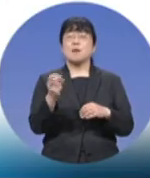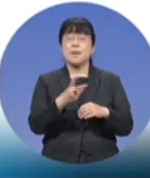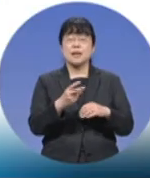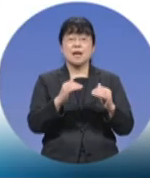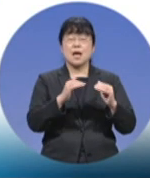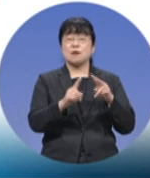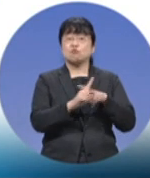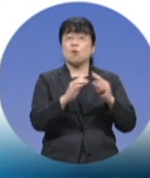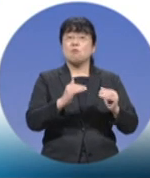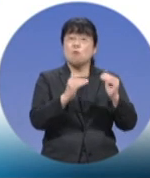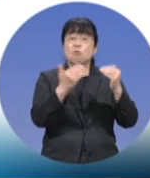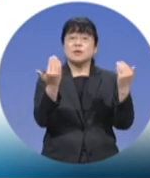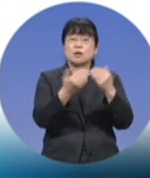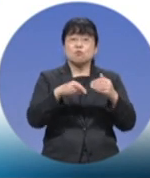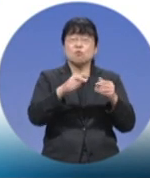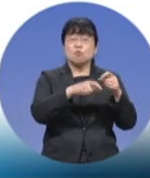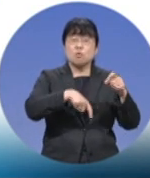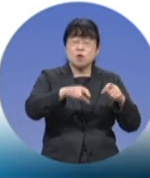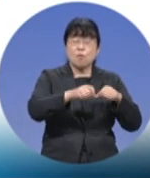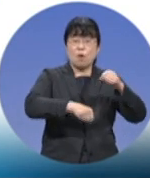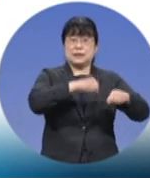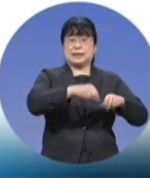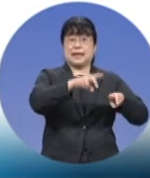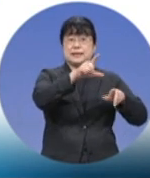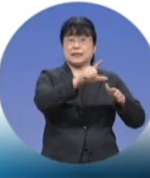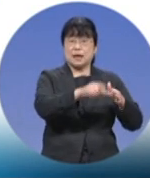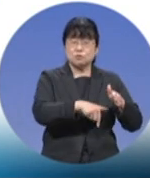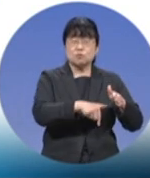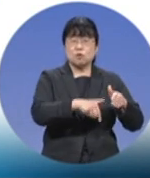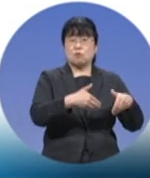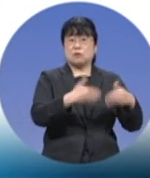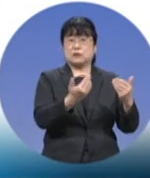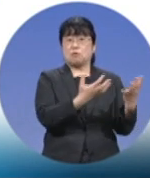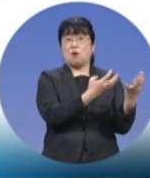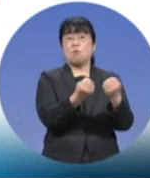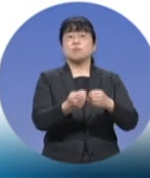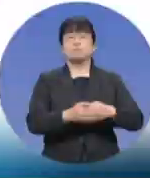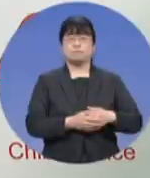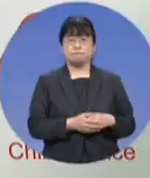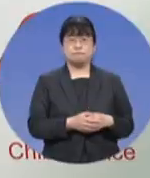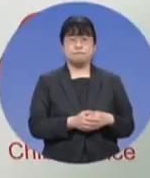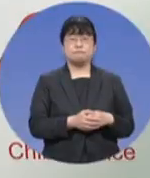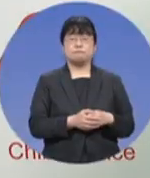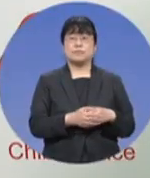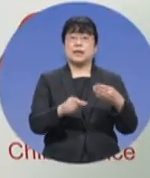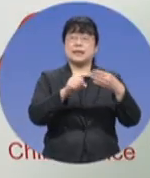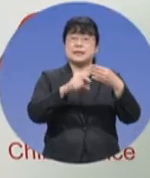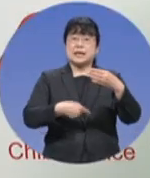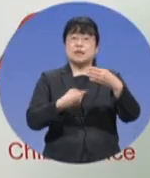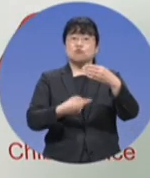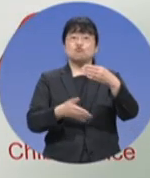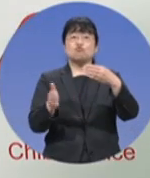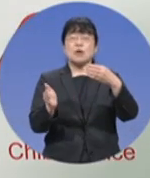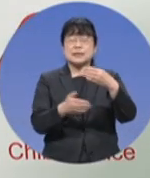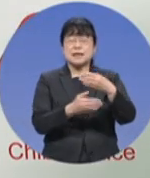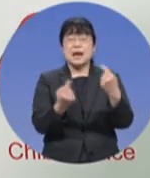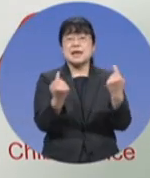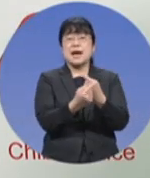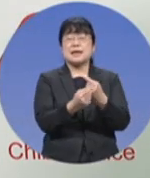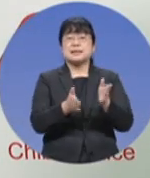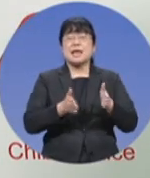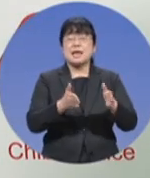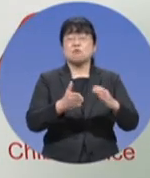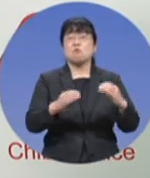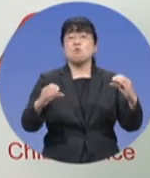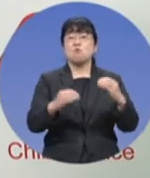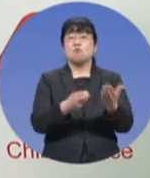学年になると歩行中よりも自転車乗用中の死傷事故が多くなっています。 4月1日からは改正道路